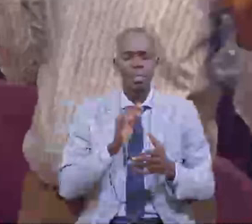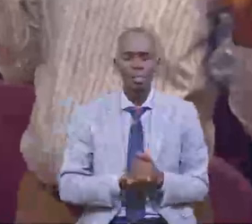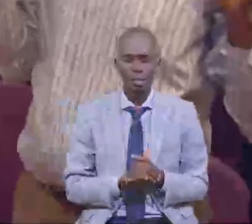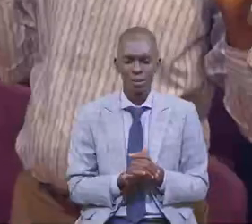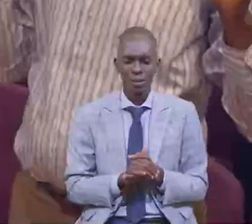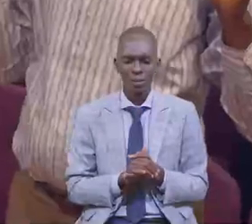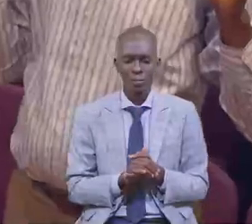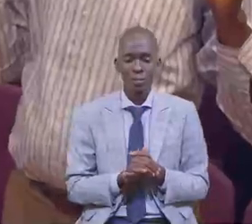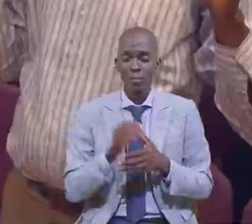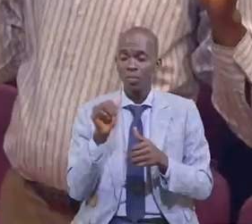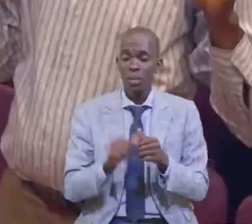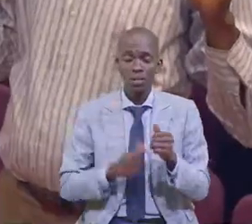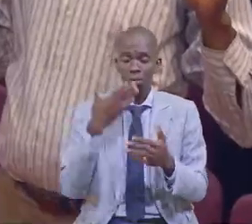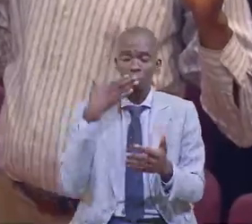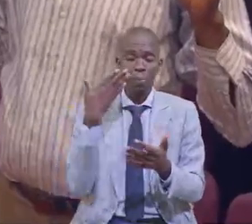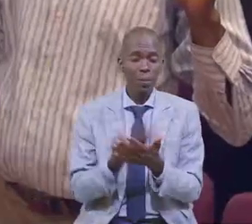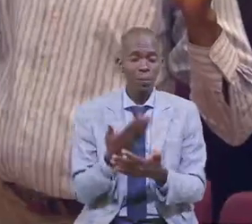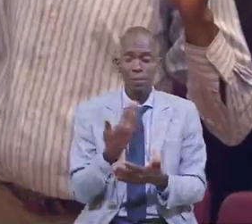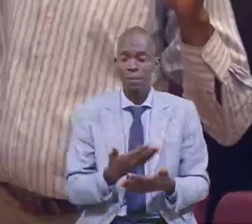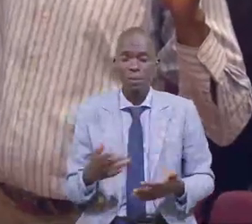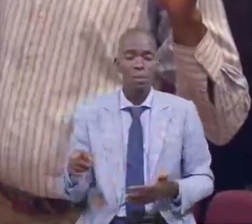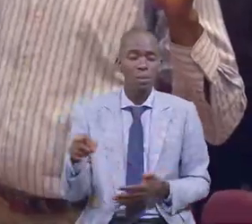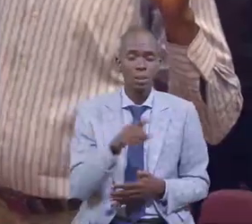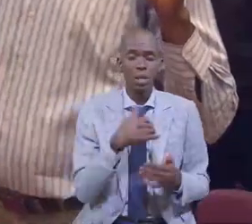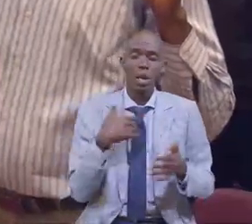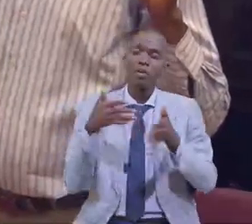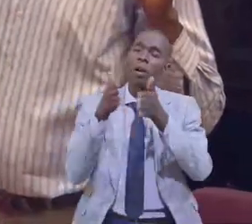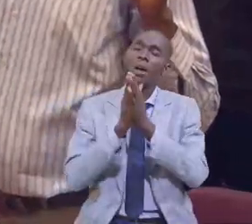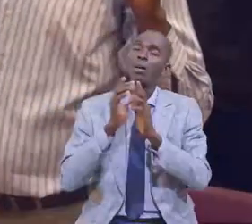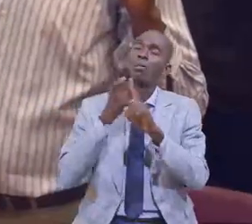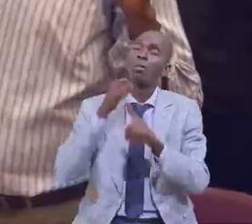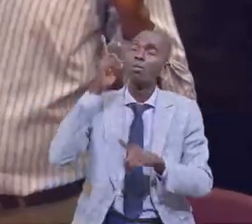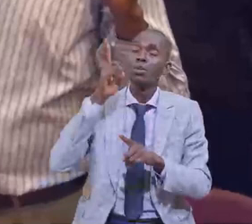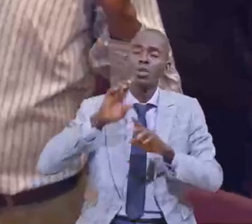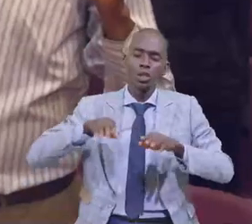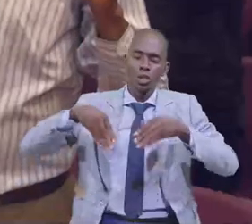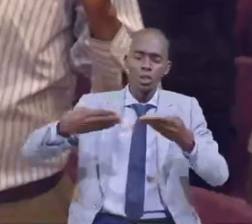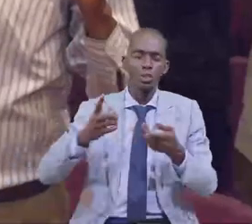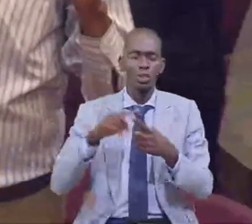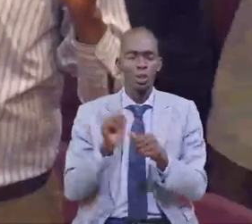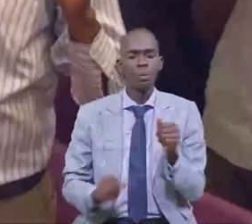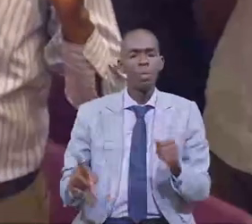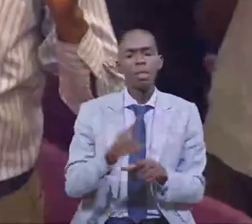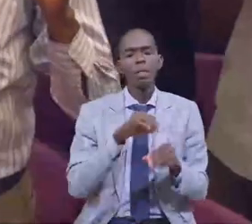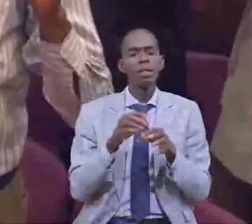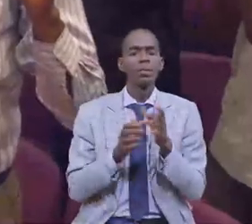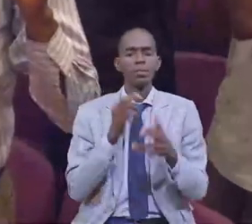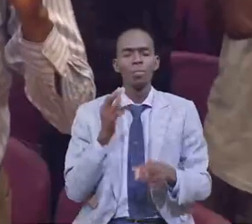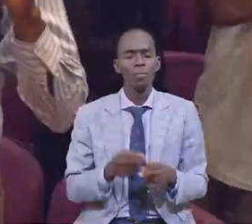Jésus-Christ. Toutes bonnes choses qu'ils t'ont demandées, accorde-le-leur.